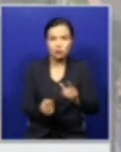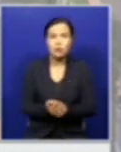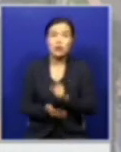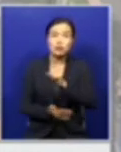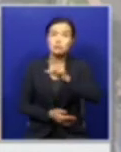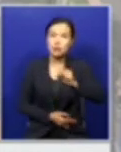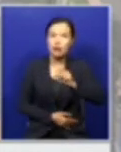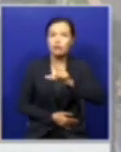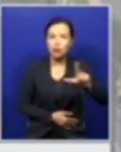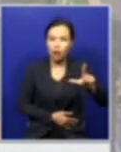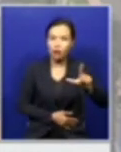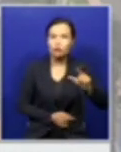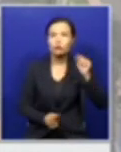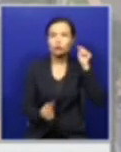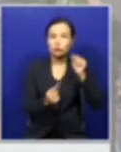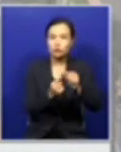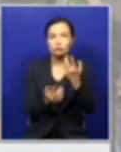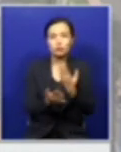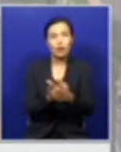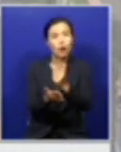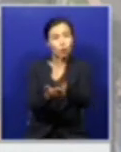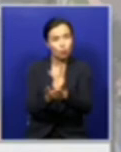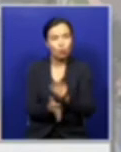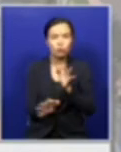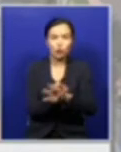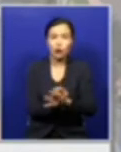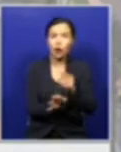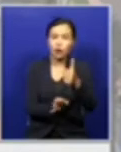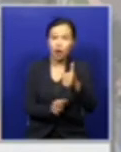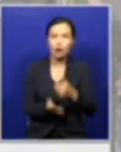ที่เข้าถึงระบบธนาคารแล้วก็